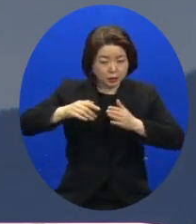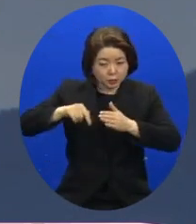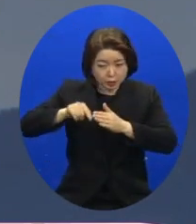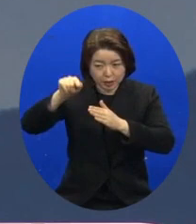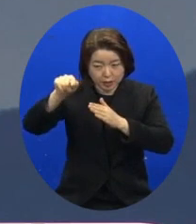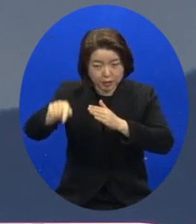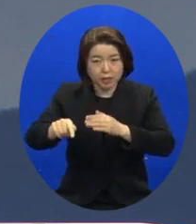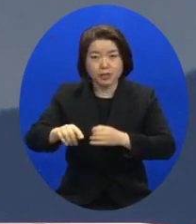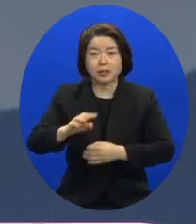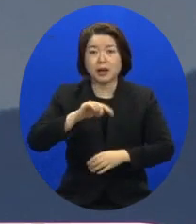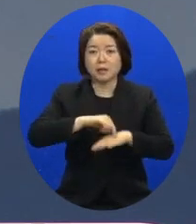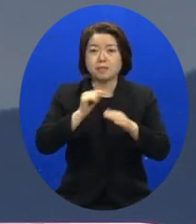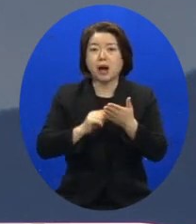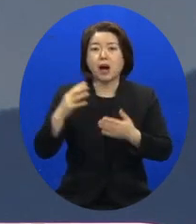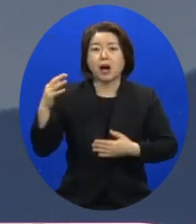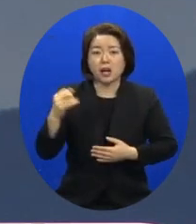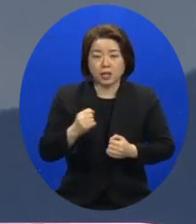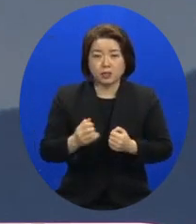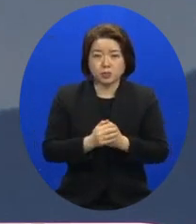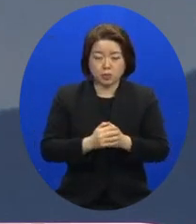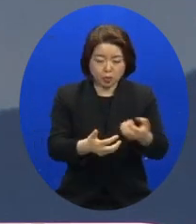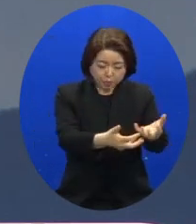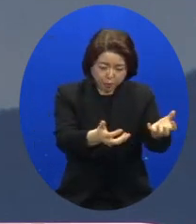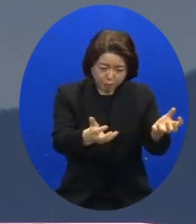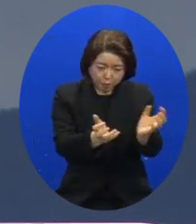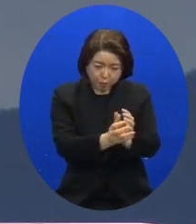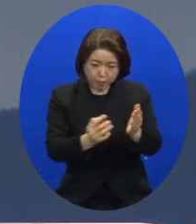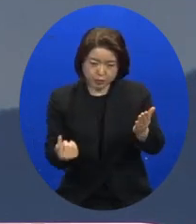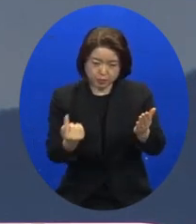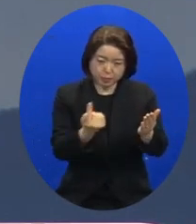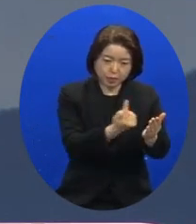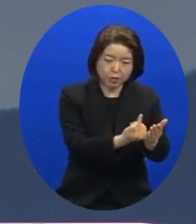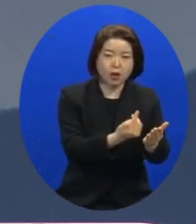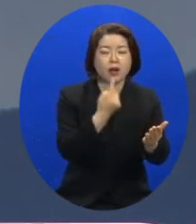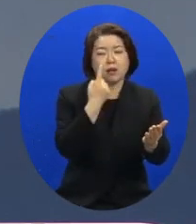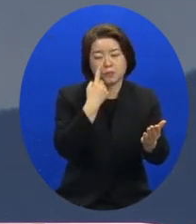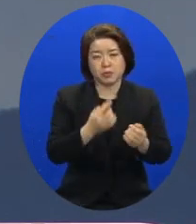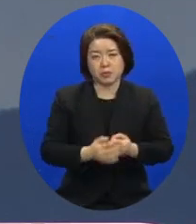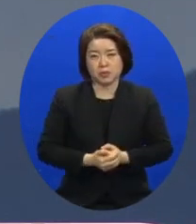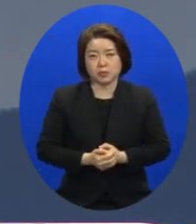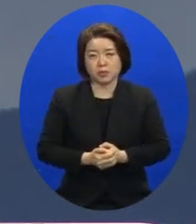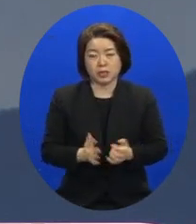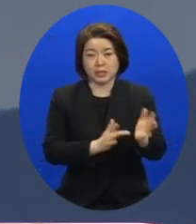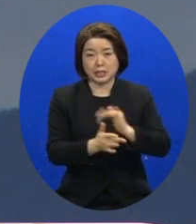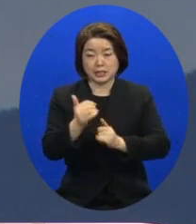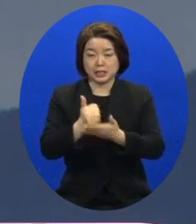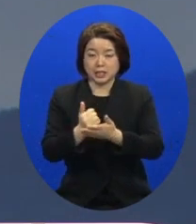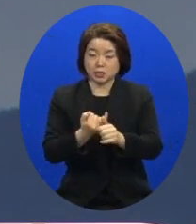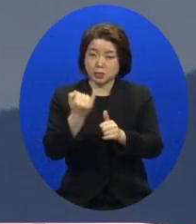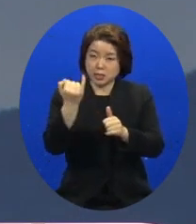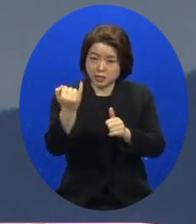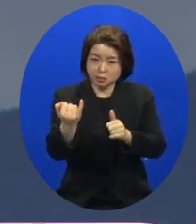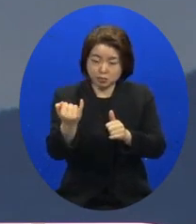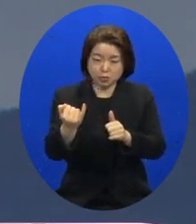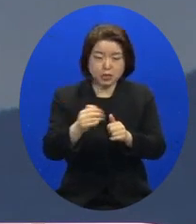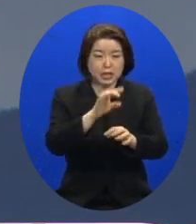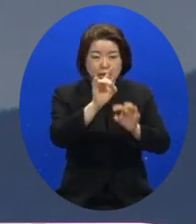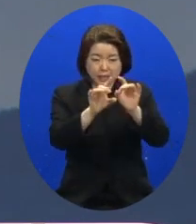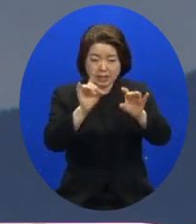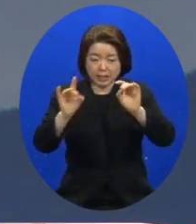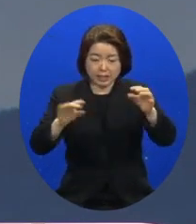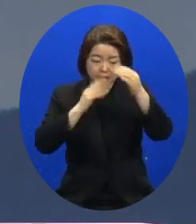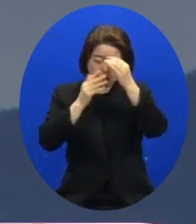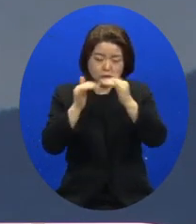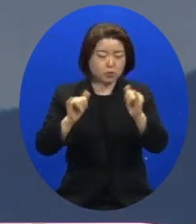마음으로 여러분 공동체에 소속해야 합니다. 예수님의 신부는 한 개개인의 성도가